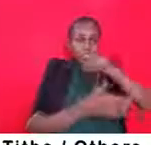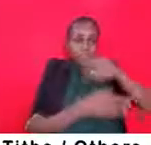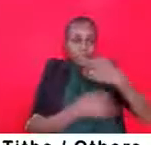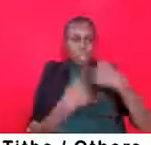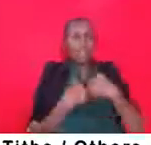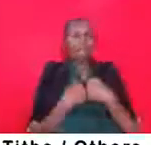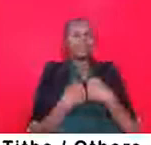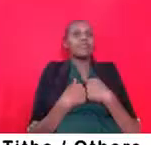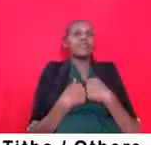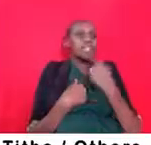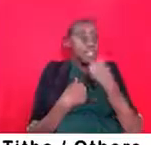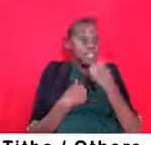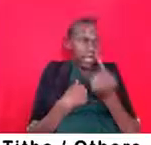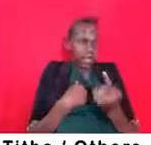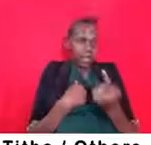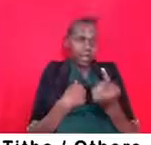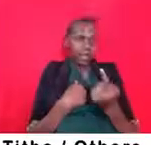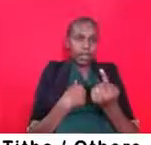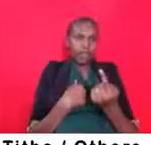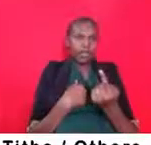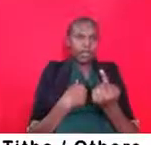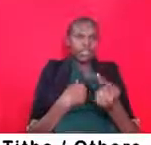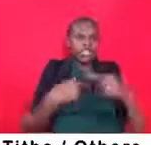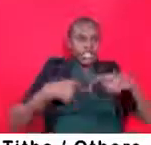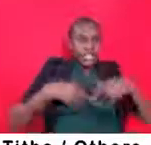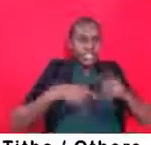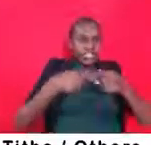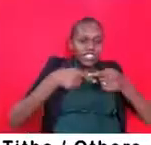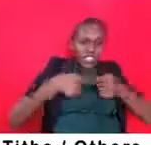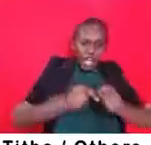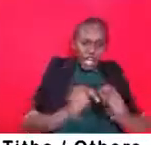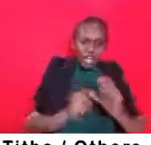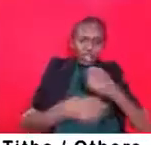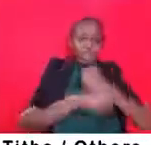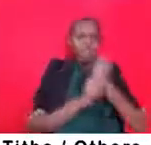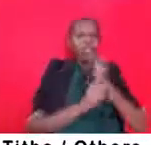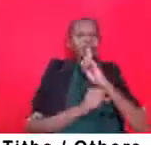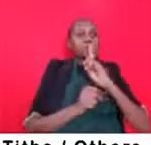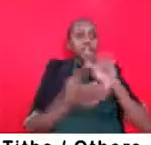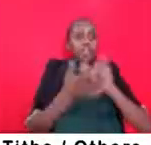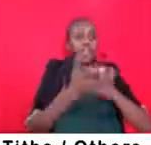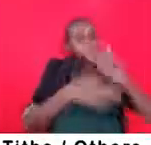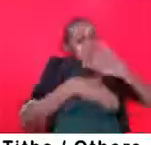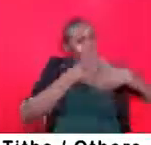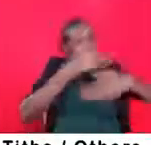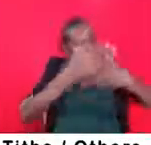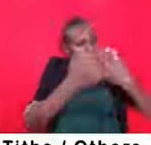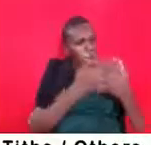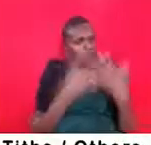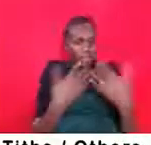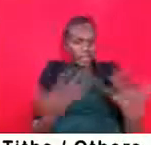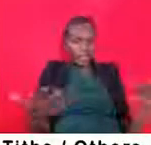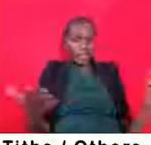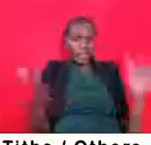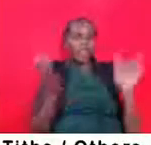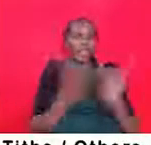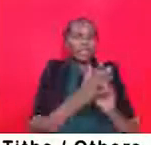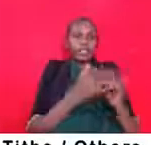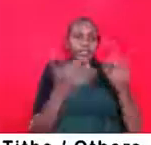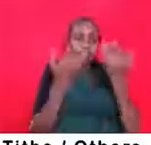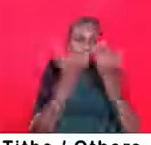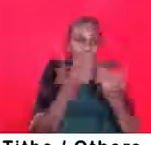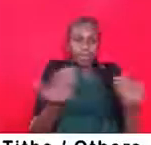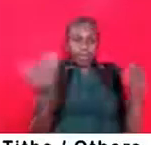tunaikiri. Wacheni tu invest kuhakikisha ya kwamba katikati ya mambo yale yote ambao